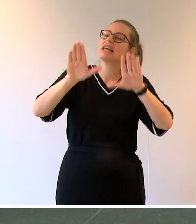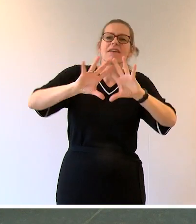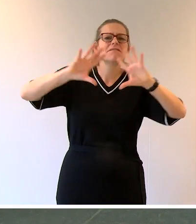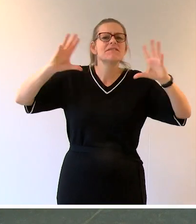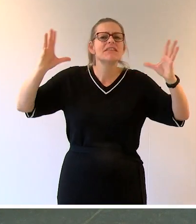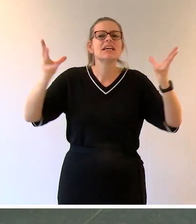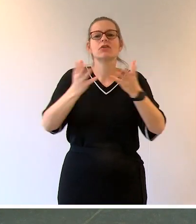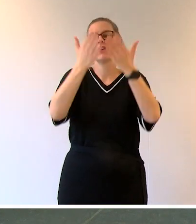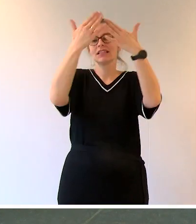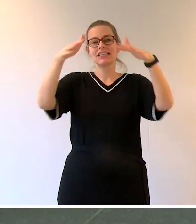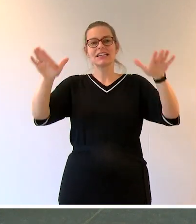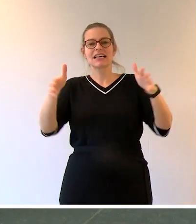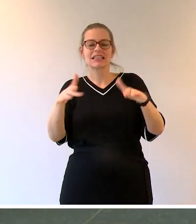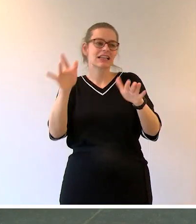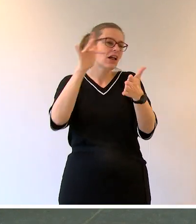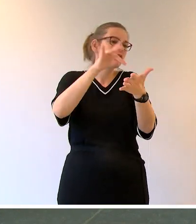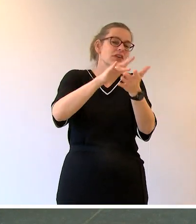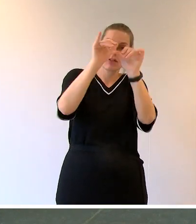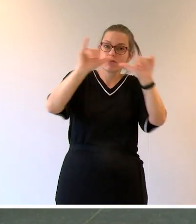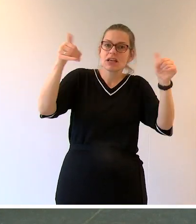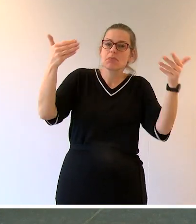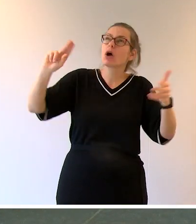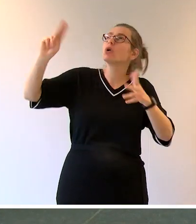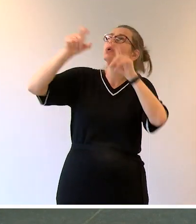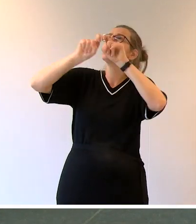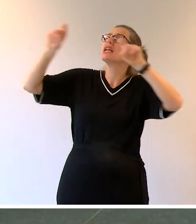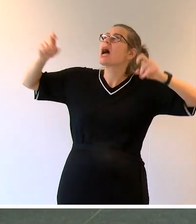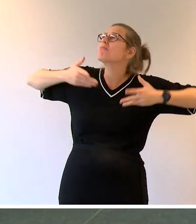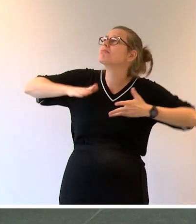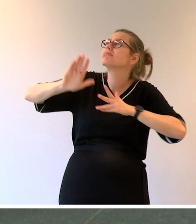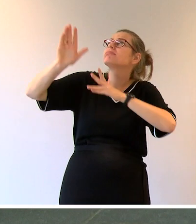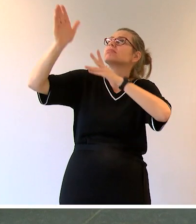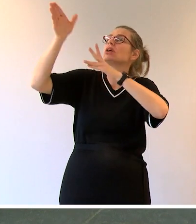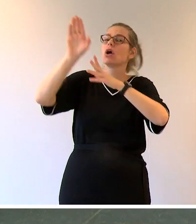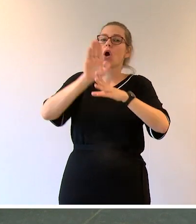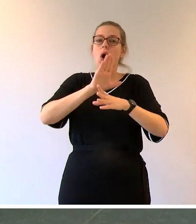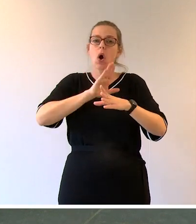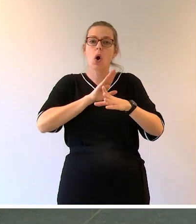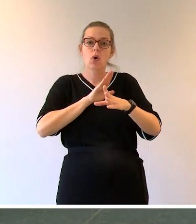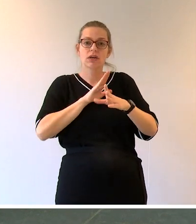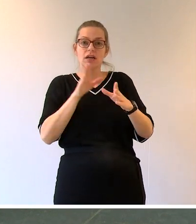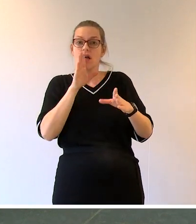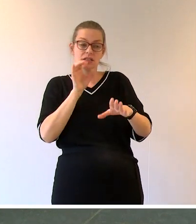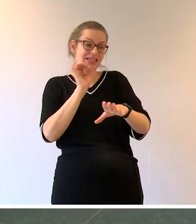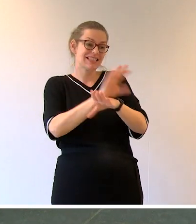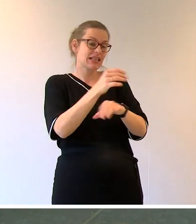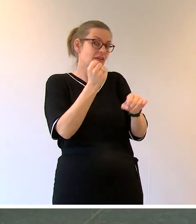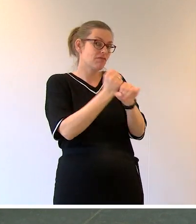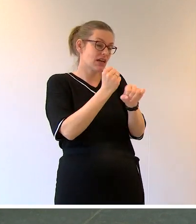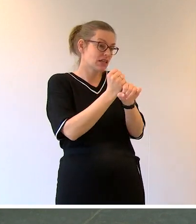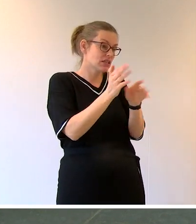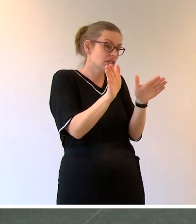en uw naam wordt bezongen. Zelfs in de gesloten gebieden voor zendingswerkers, tot in